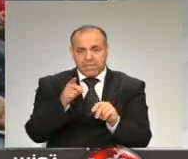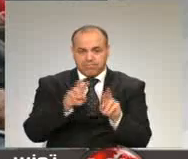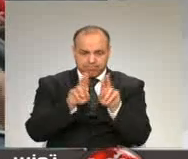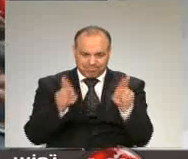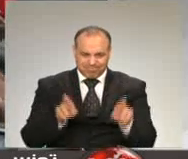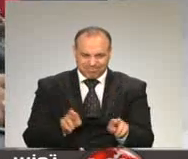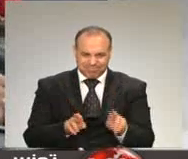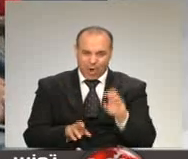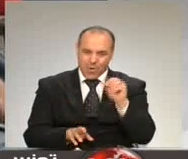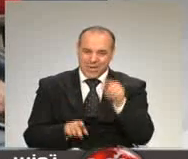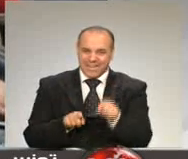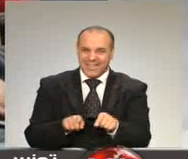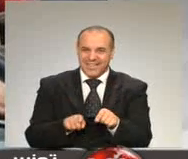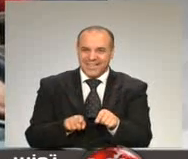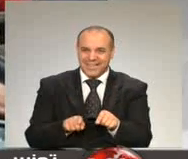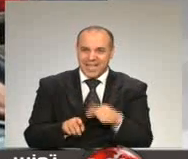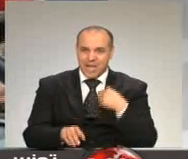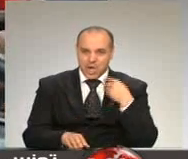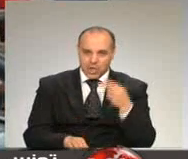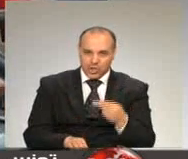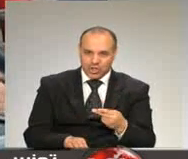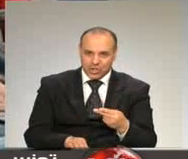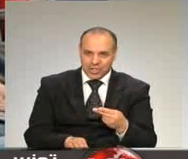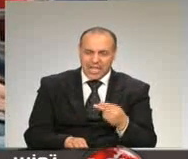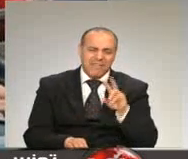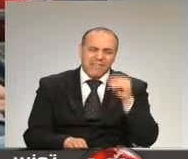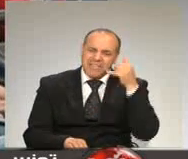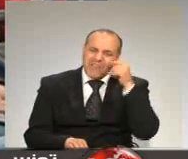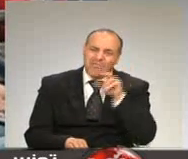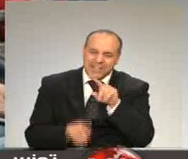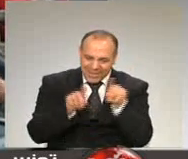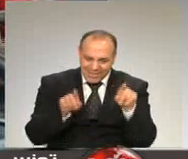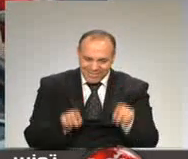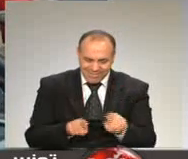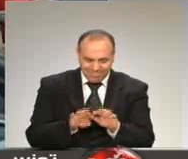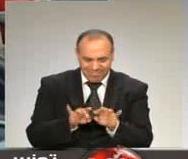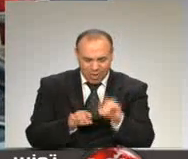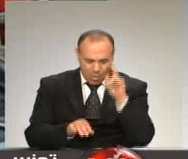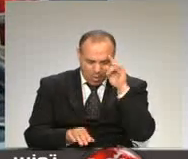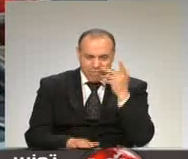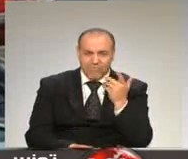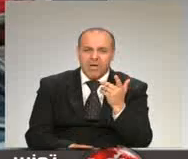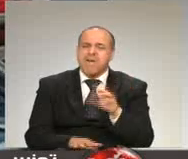شيء، نجيبوا له وعلى الديكشنير القاموس